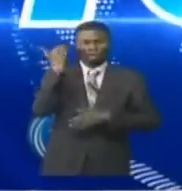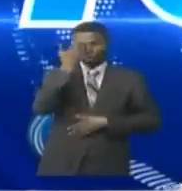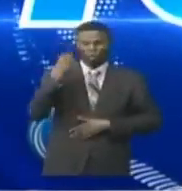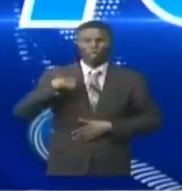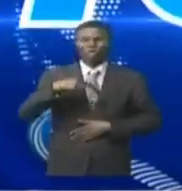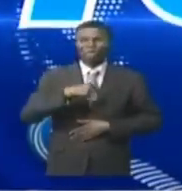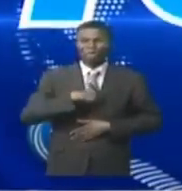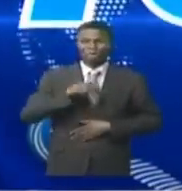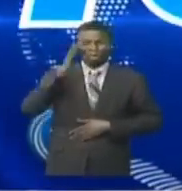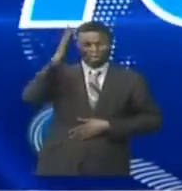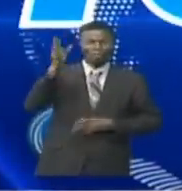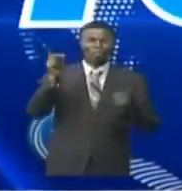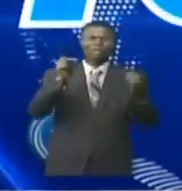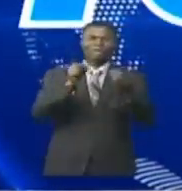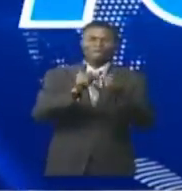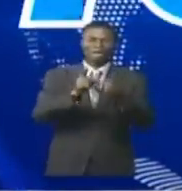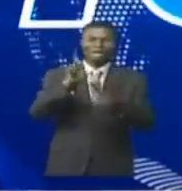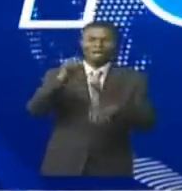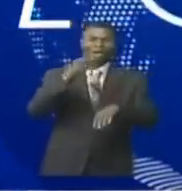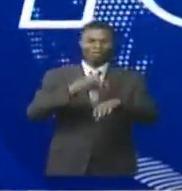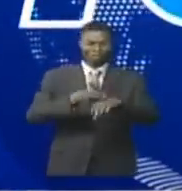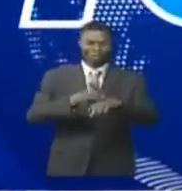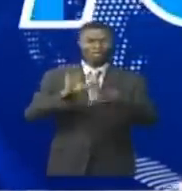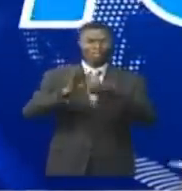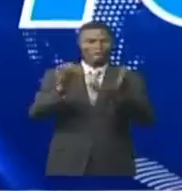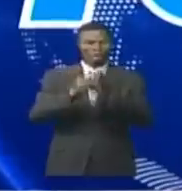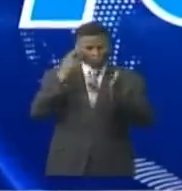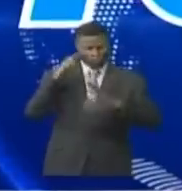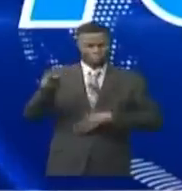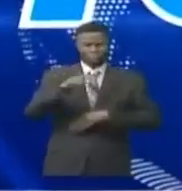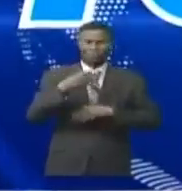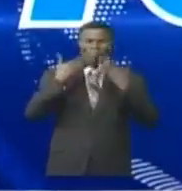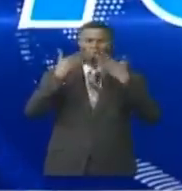et le prochain rendez-vous, c'est à 20h avec Françoise